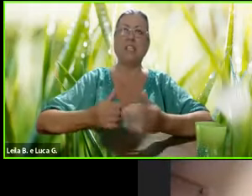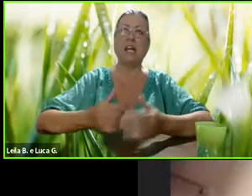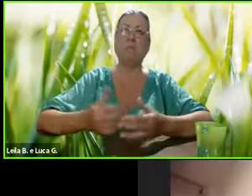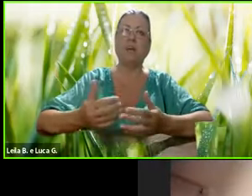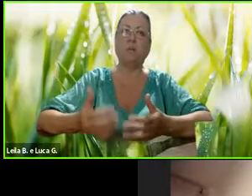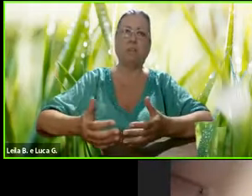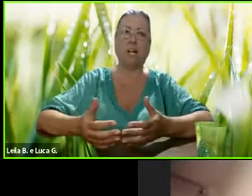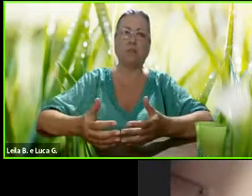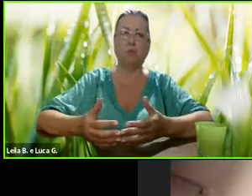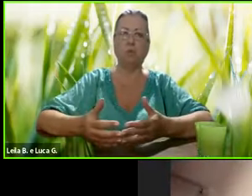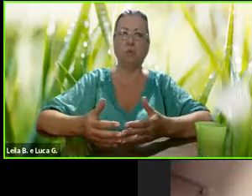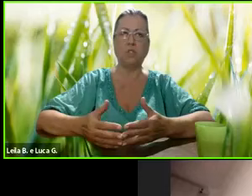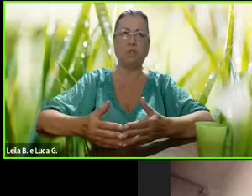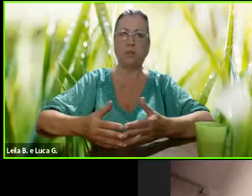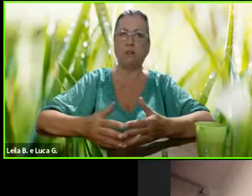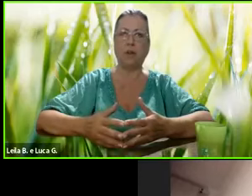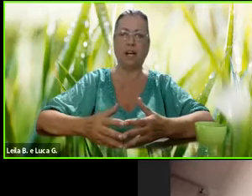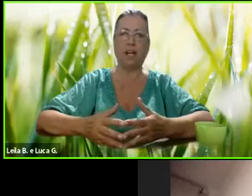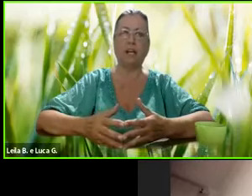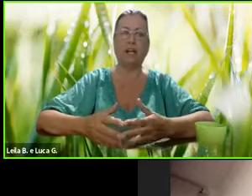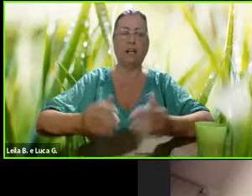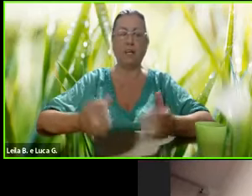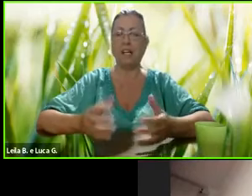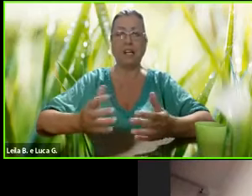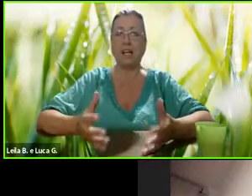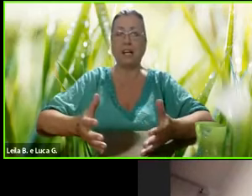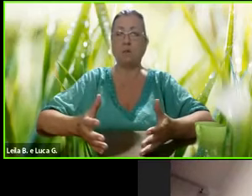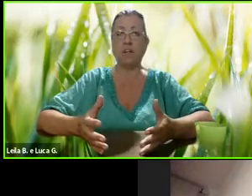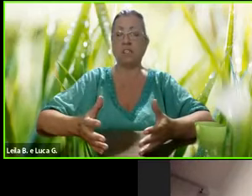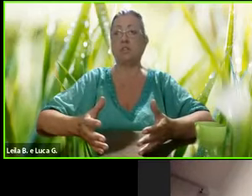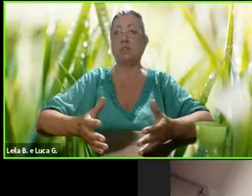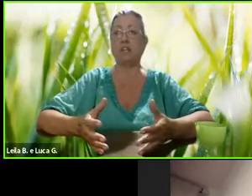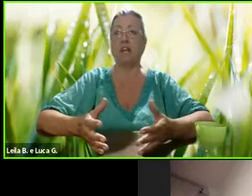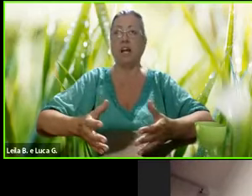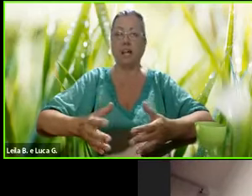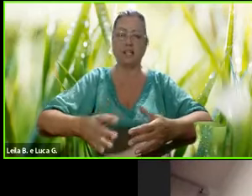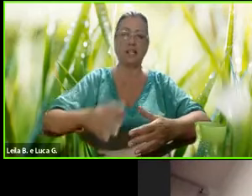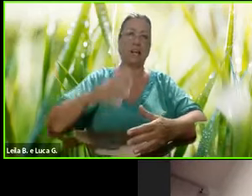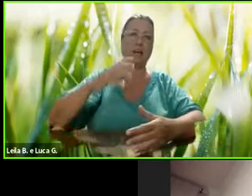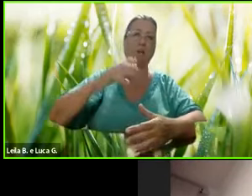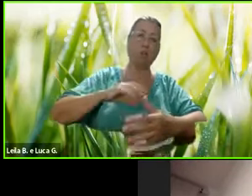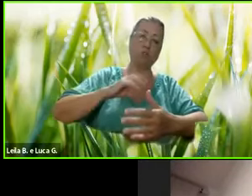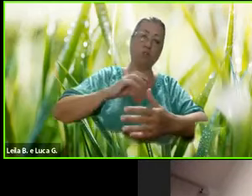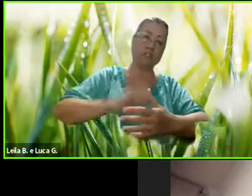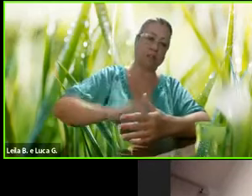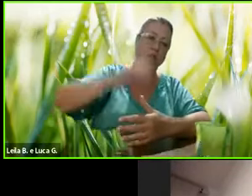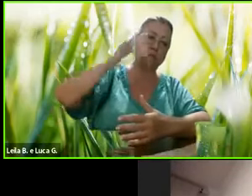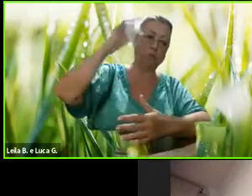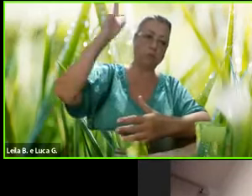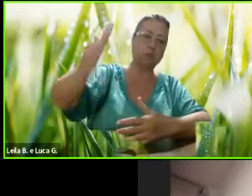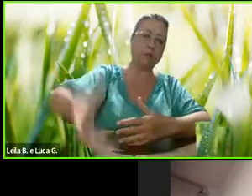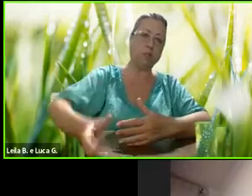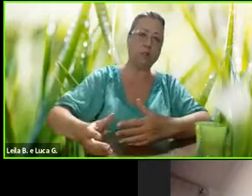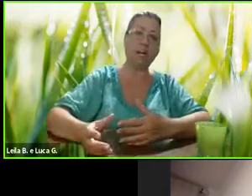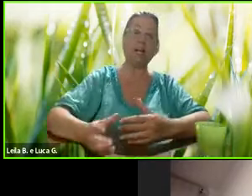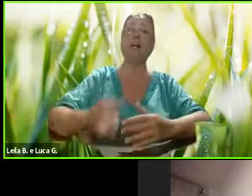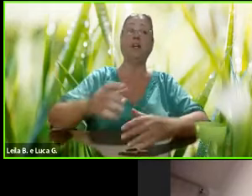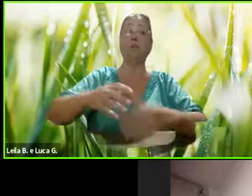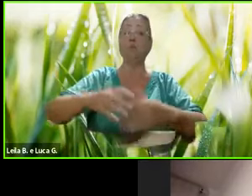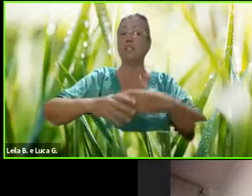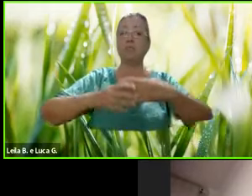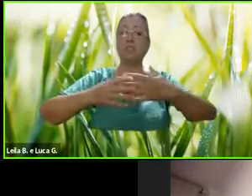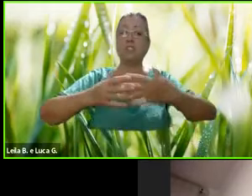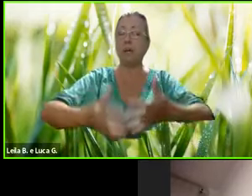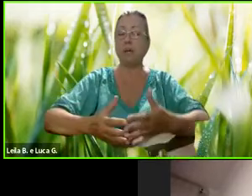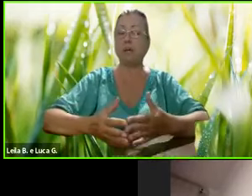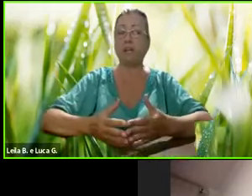stiamo sempre in contatto con il mondo spirituale. La medianità è questo, è un contatto con il mondo spirituale e